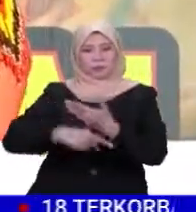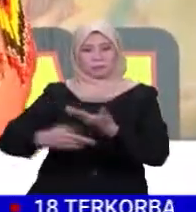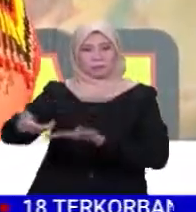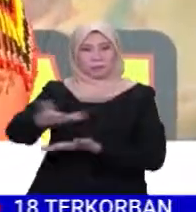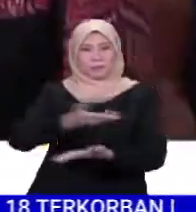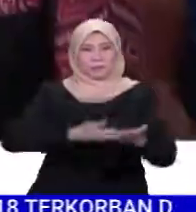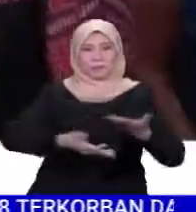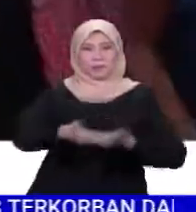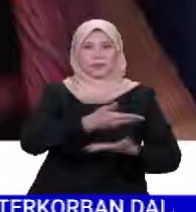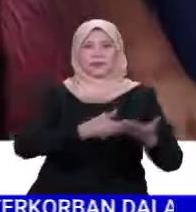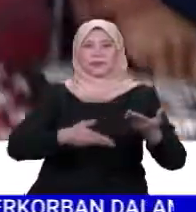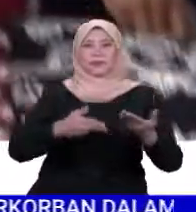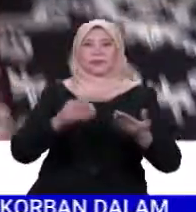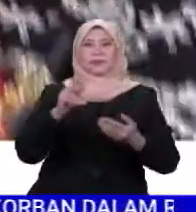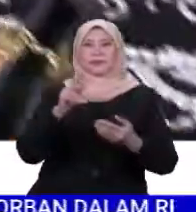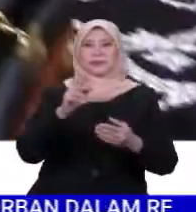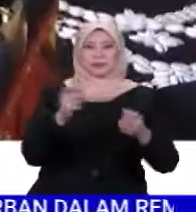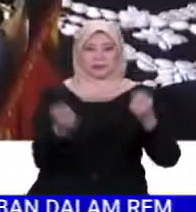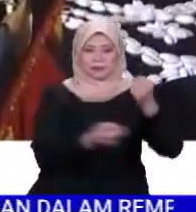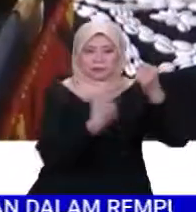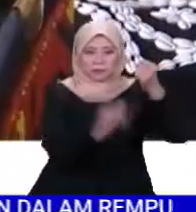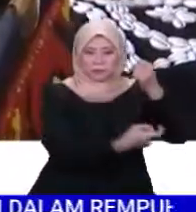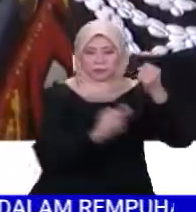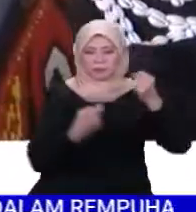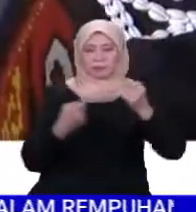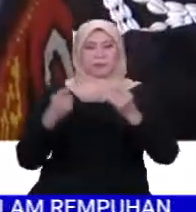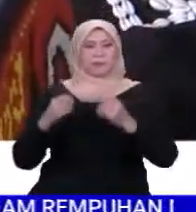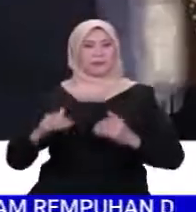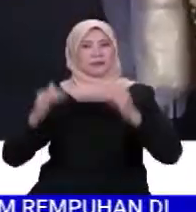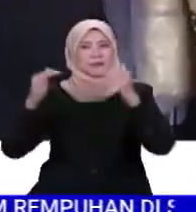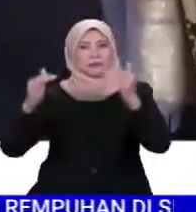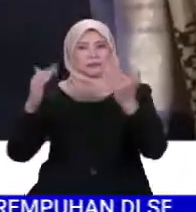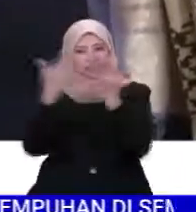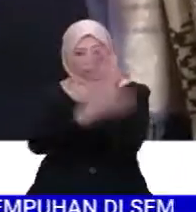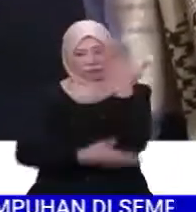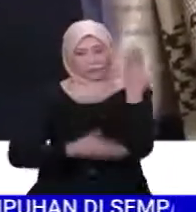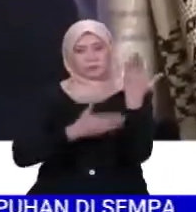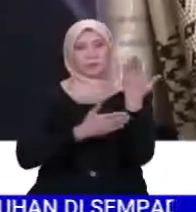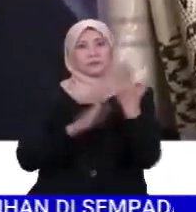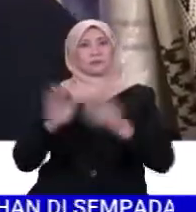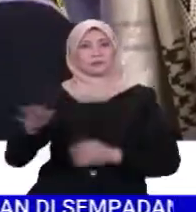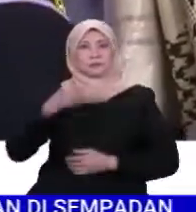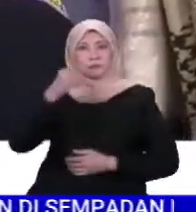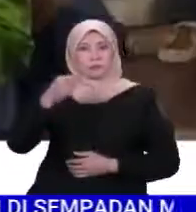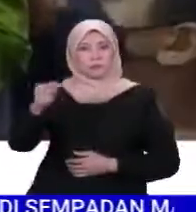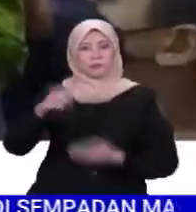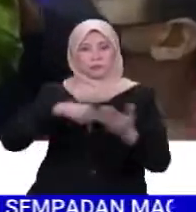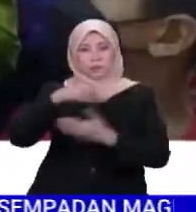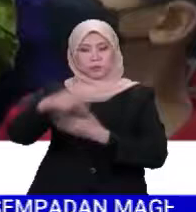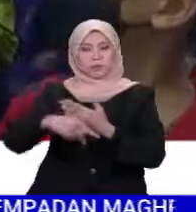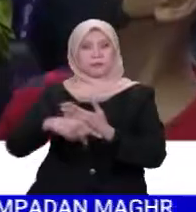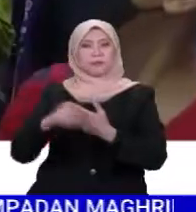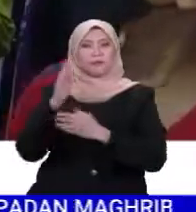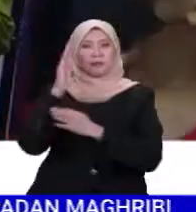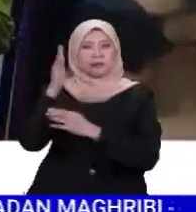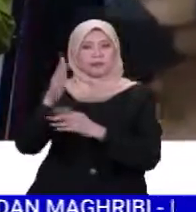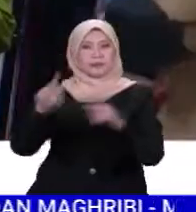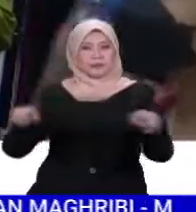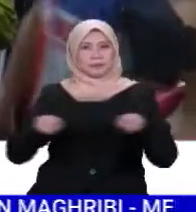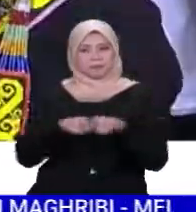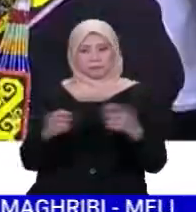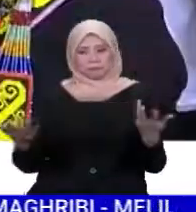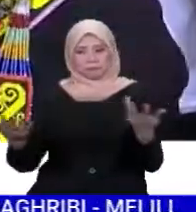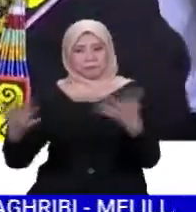tamah uniti keamatan dan gawai peringkat Semenanjung tahun ini Beliau berkata program itu akan menjadi tapak